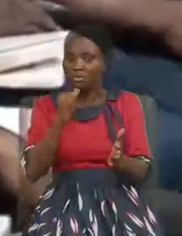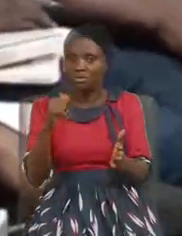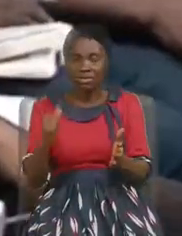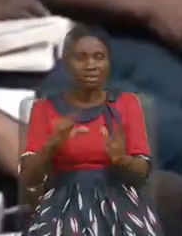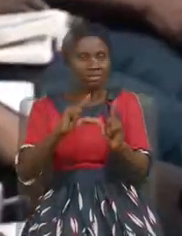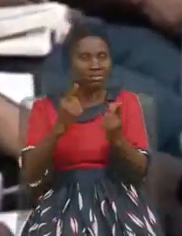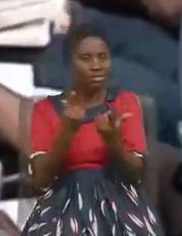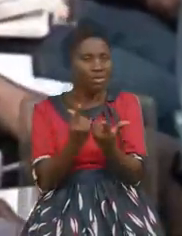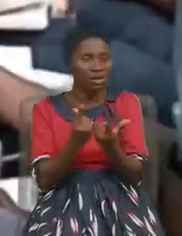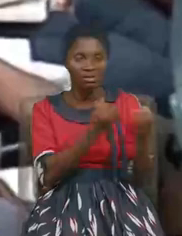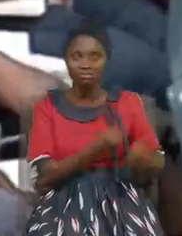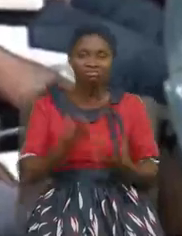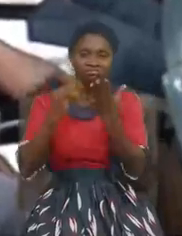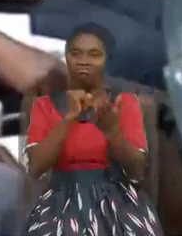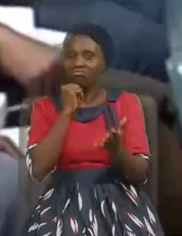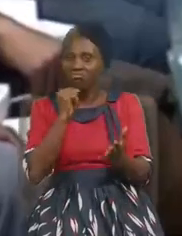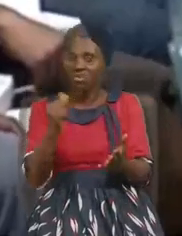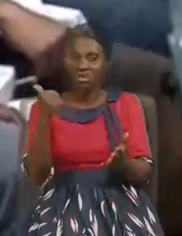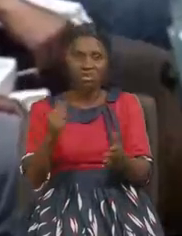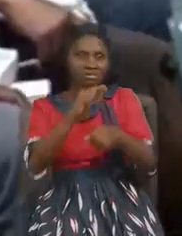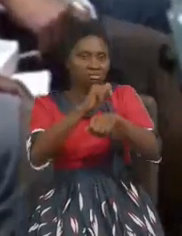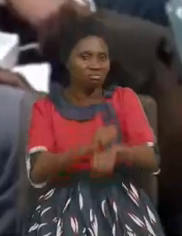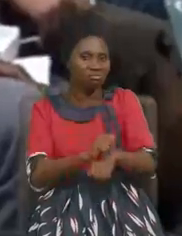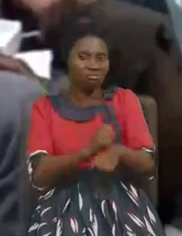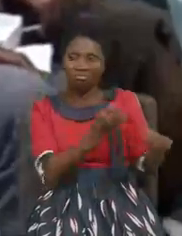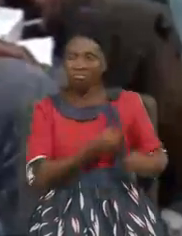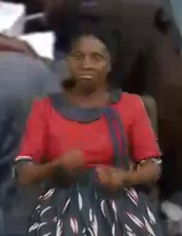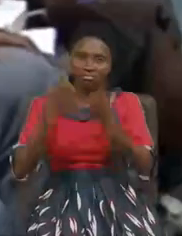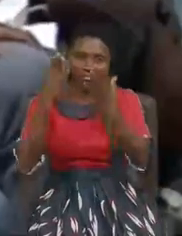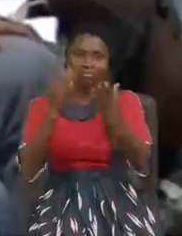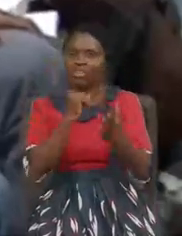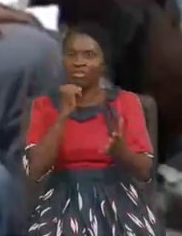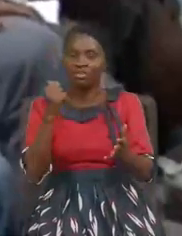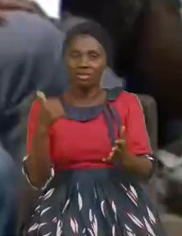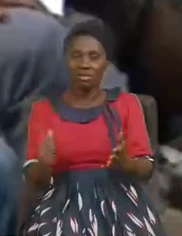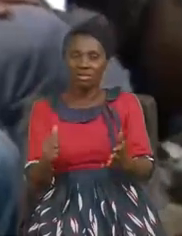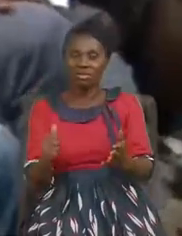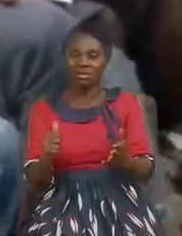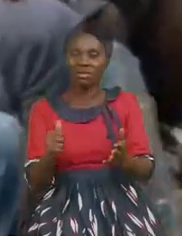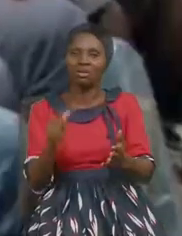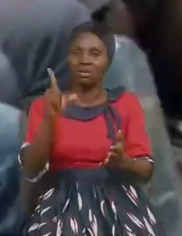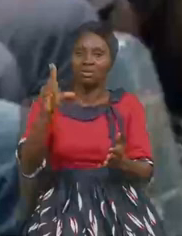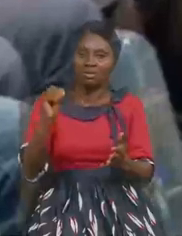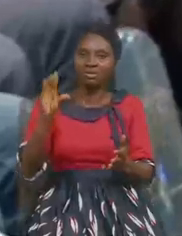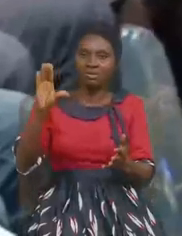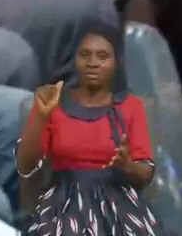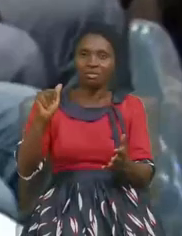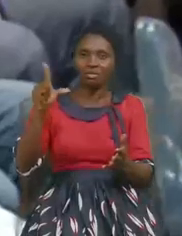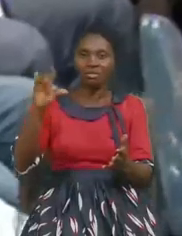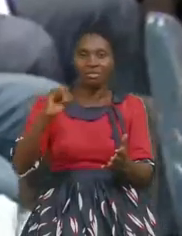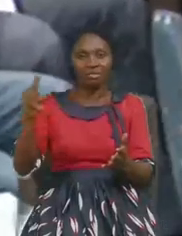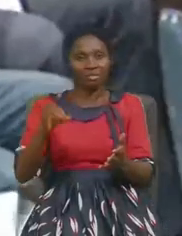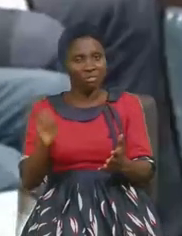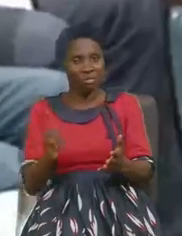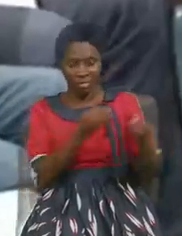pas un sacrifice natif. Ce n'est pas un sacrifice localisé. Ceci, c'est pour tout le monde